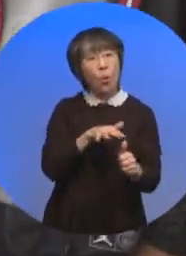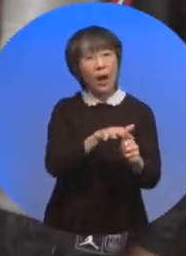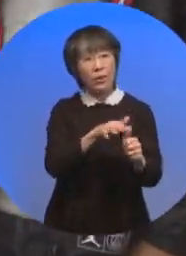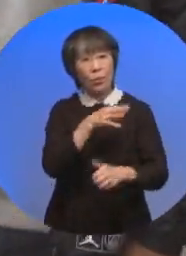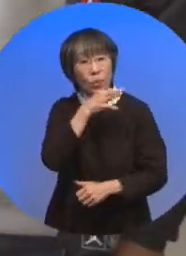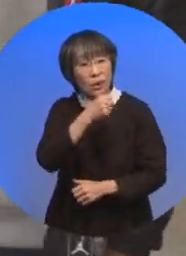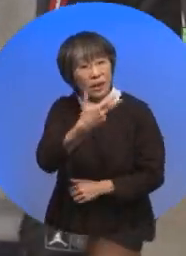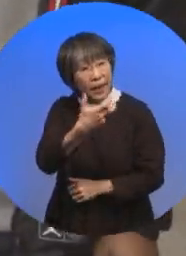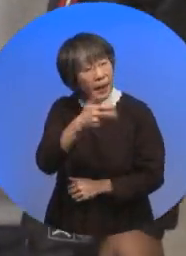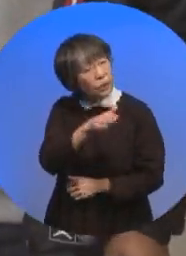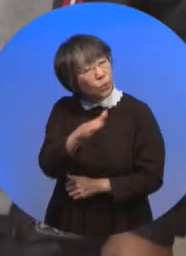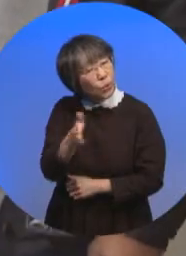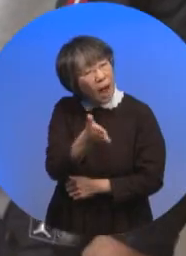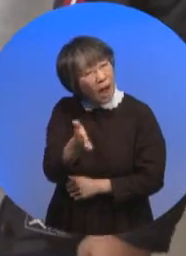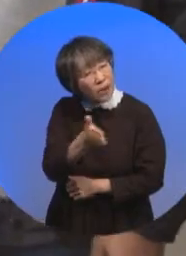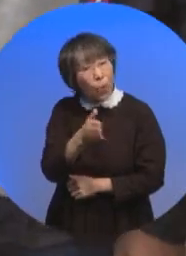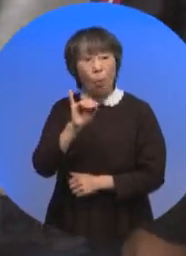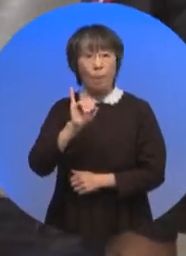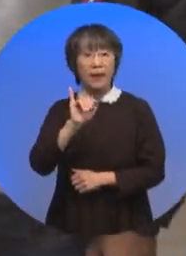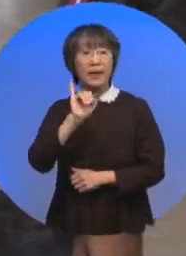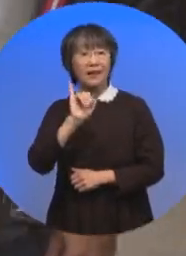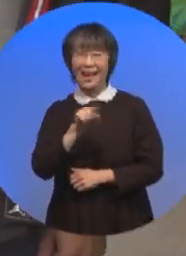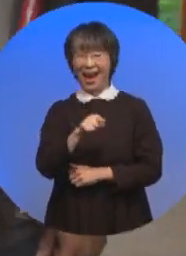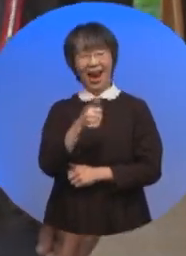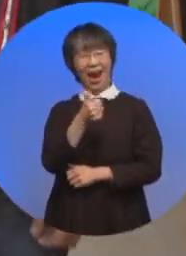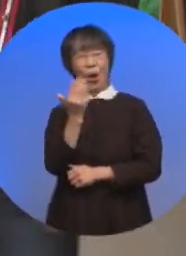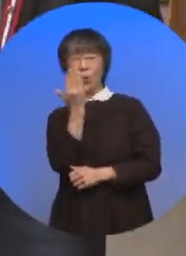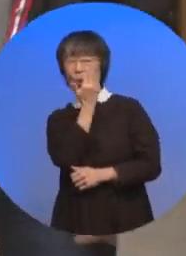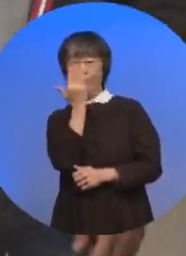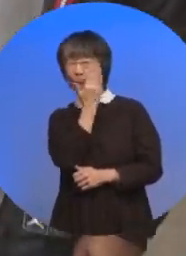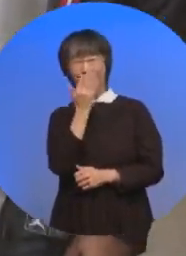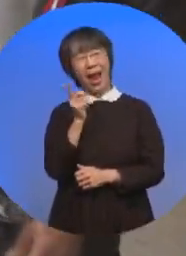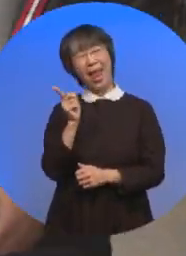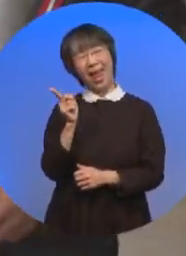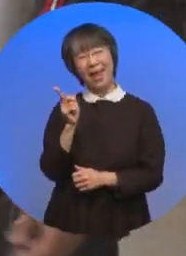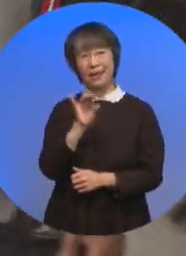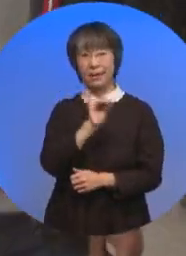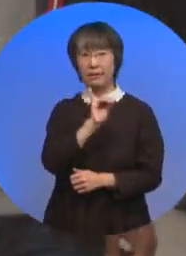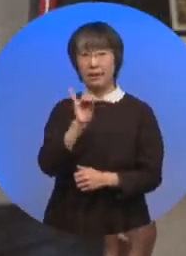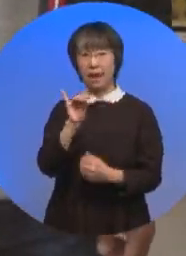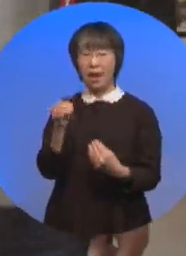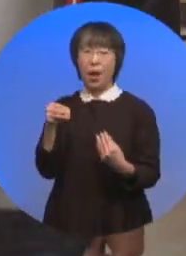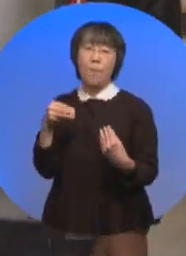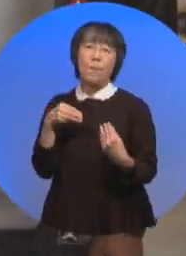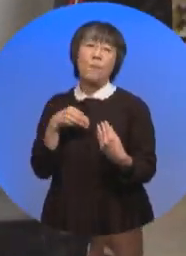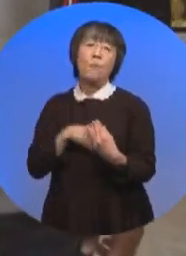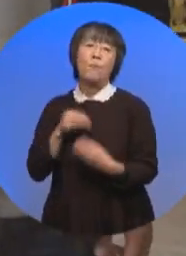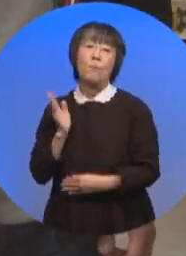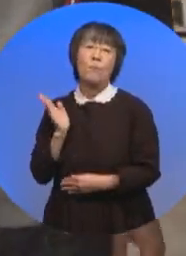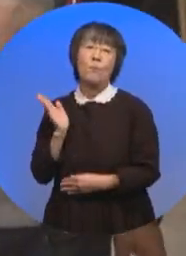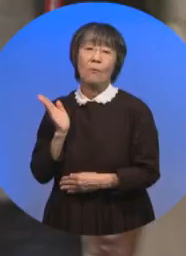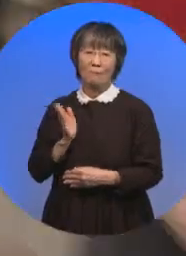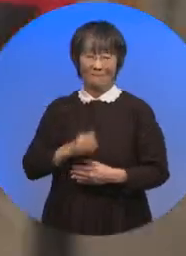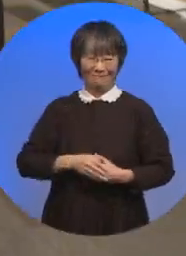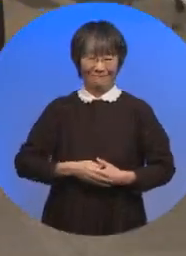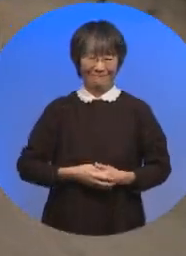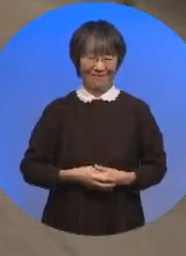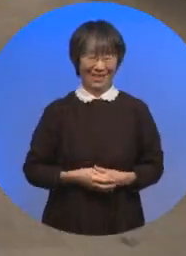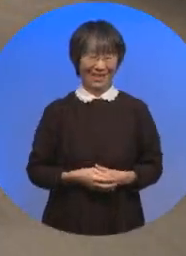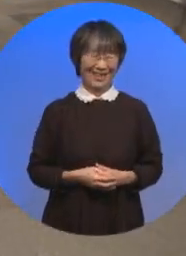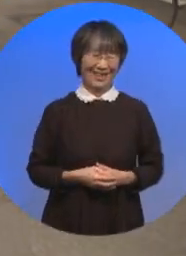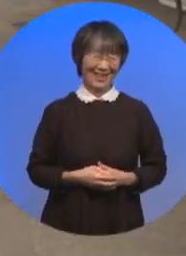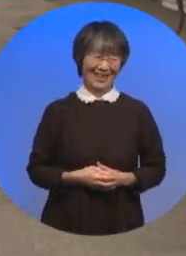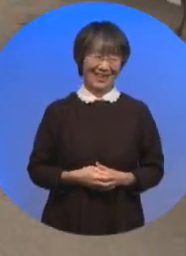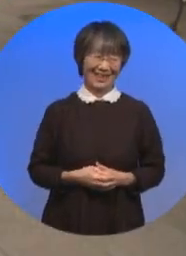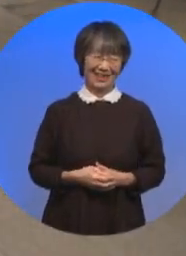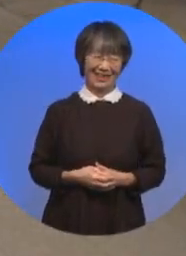代のおばちゃんに、うわーっと男前やー言うて、もうチェーセンモーテン。 チェーセン言う な。小銭稼い だな。あれで。